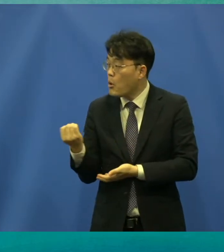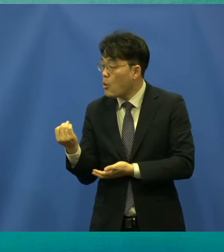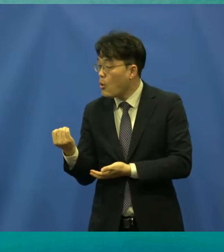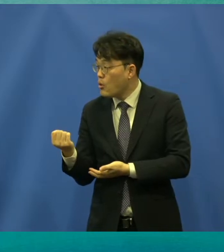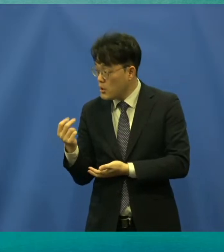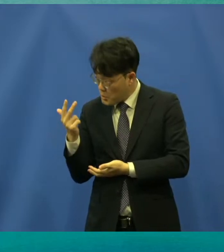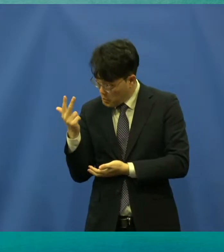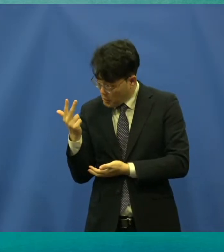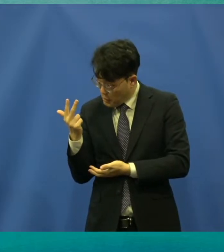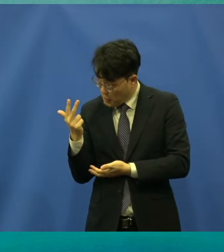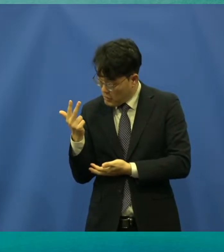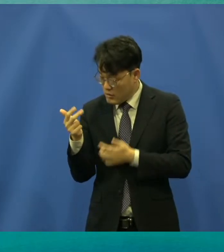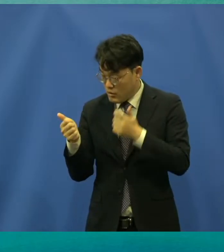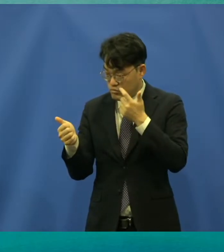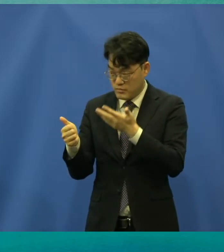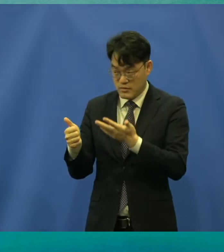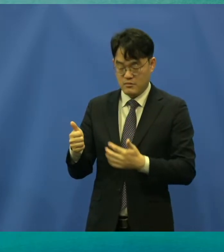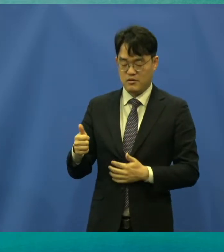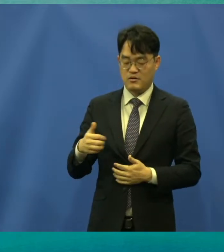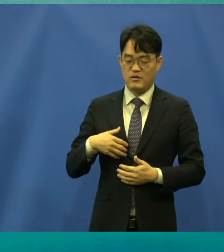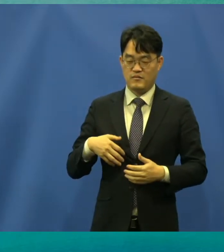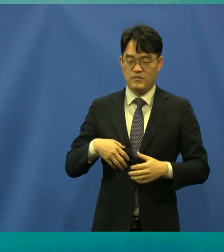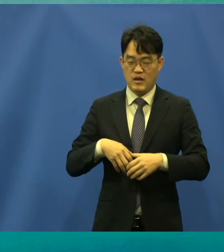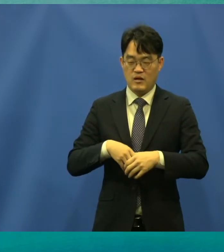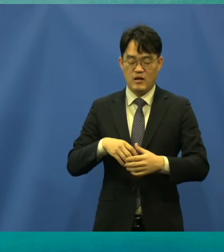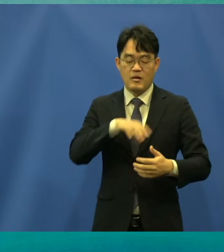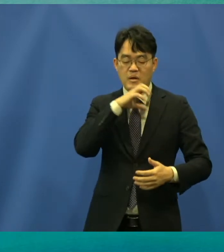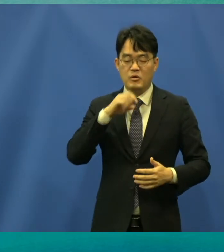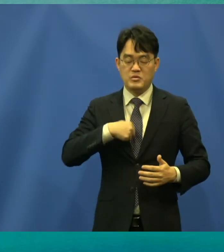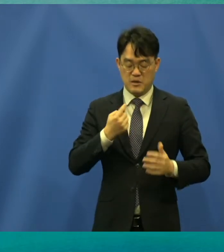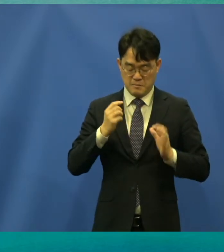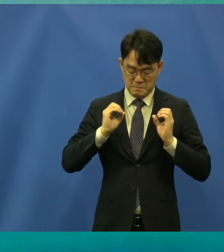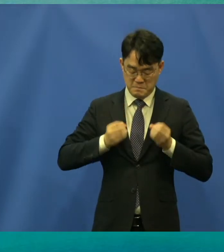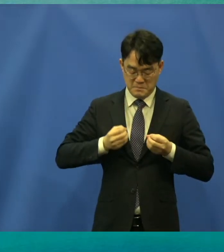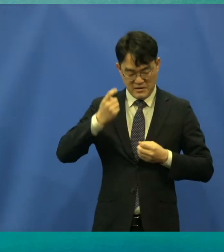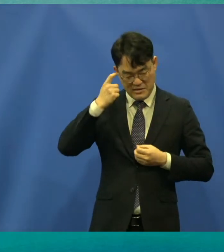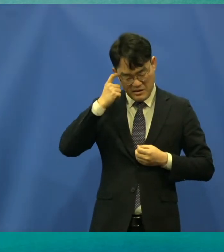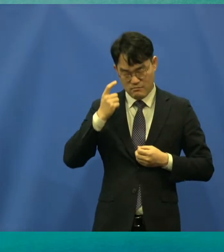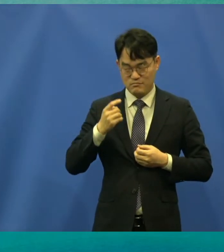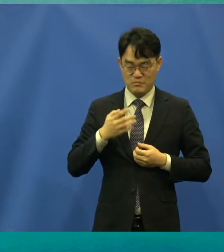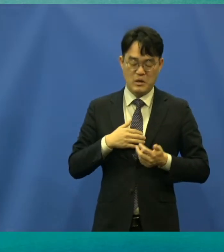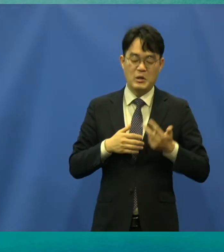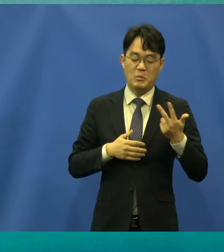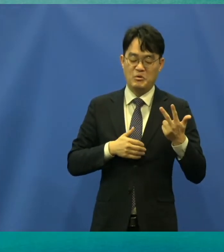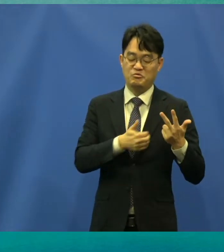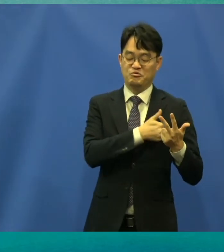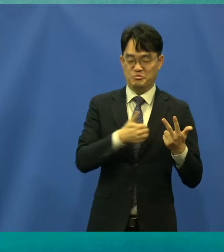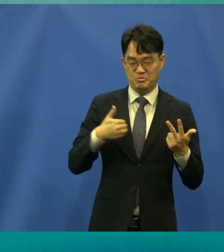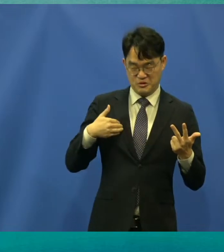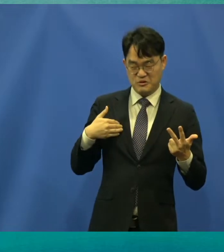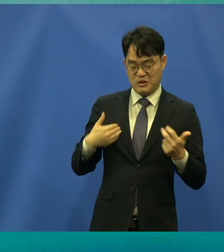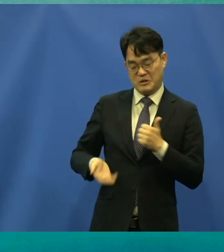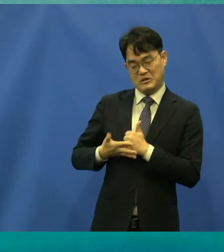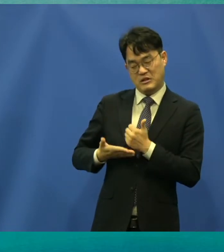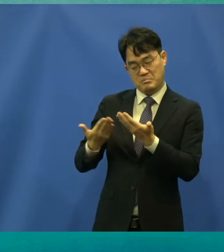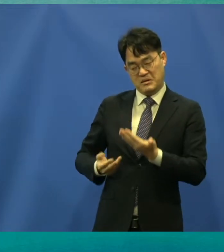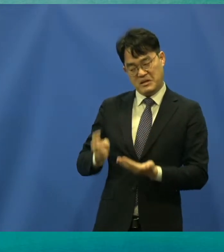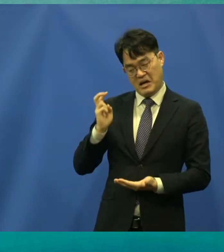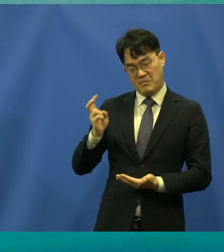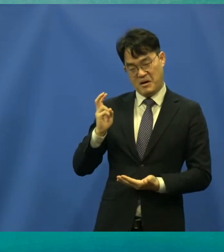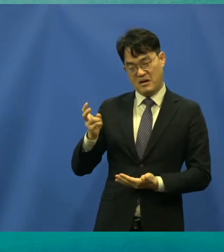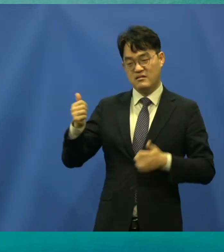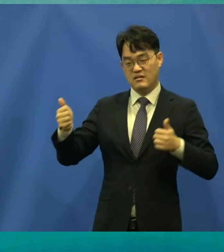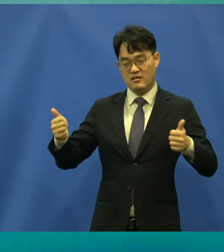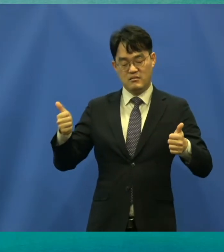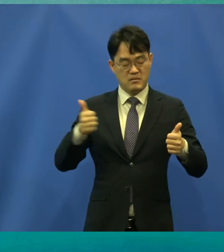아주 예수님에게 칭찬을 받을 것 같은 상상을 하고 질문을 했겠죠. 그런데 예수님의 대답은 충격적이었습니다.